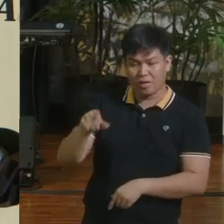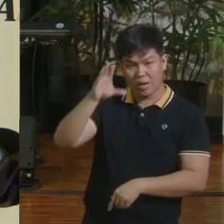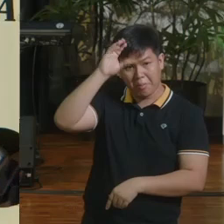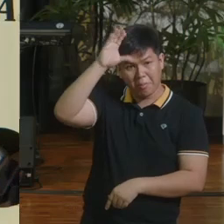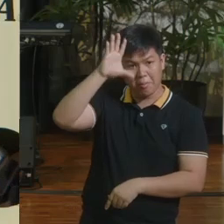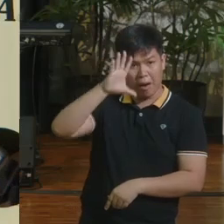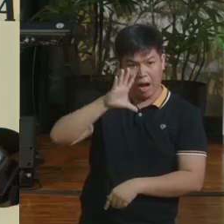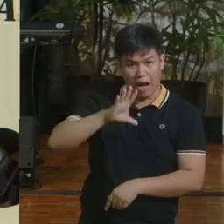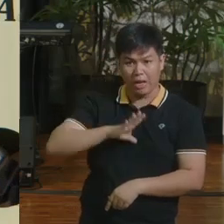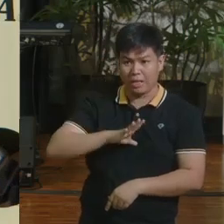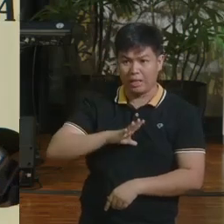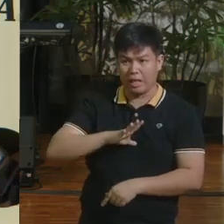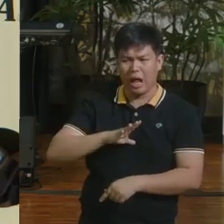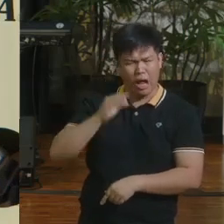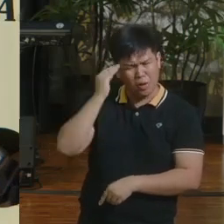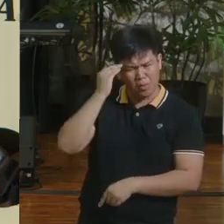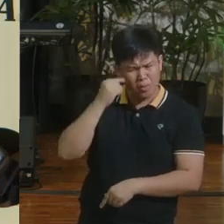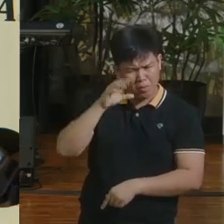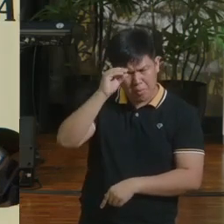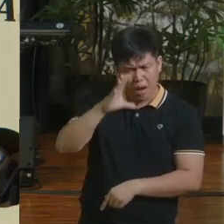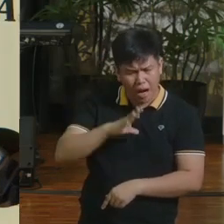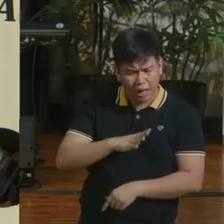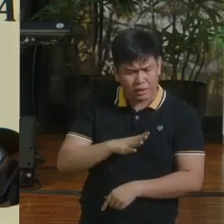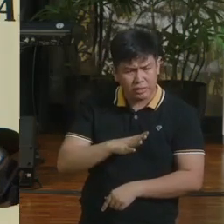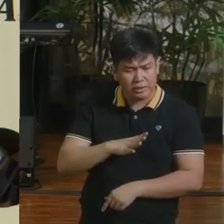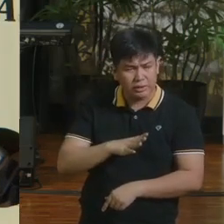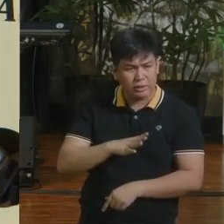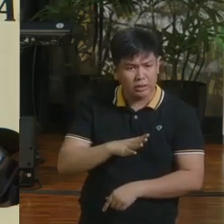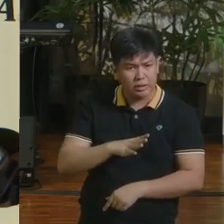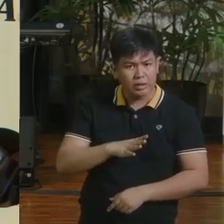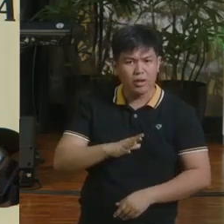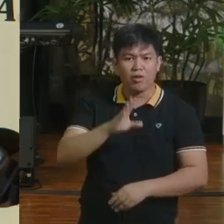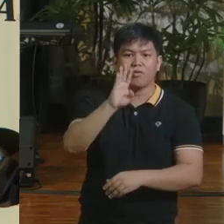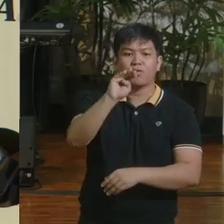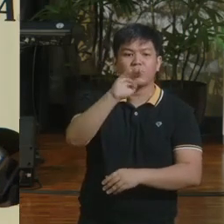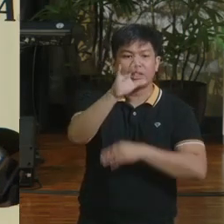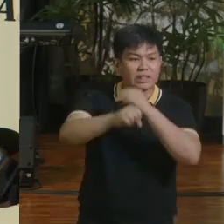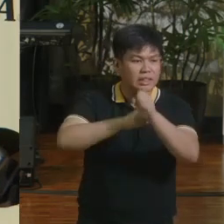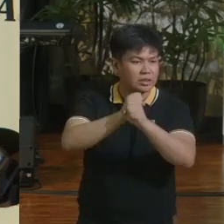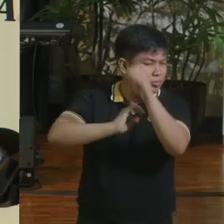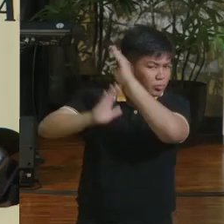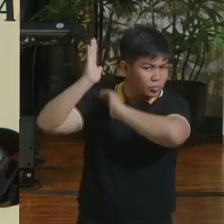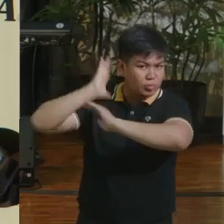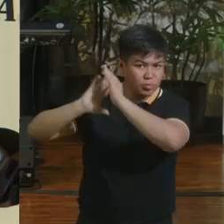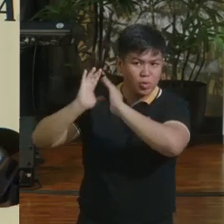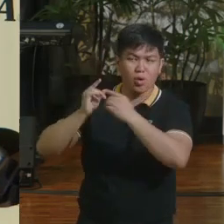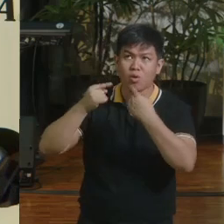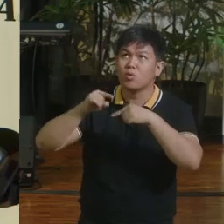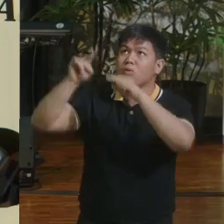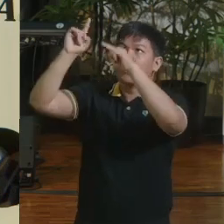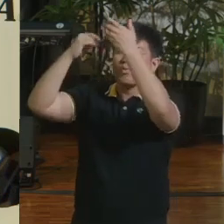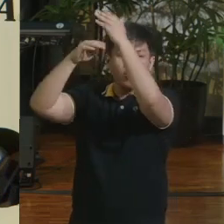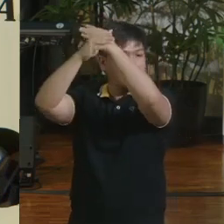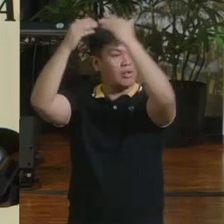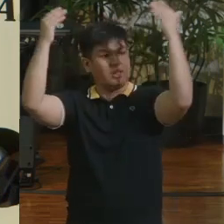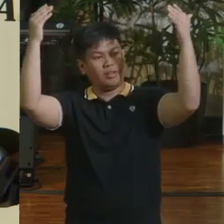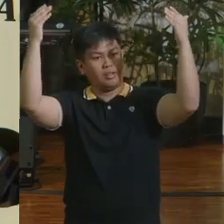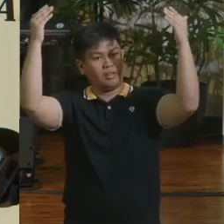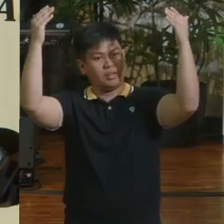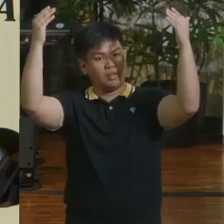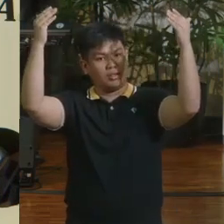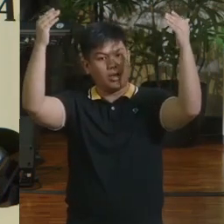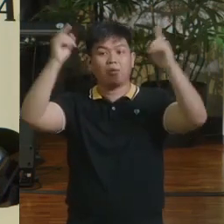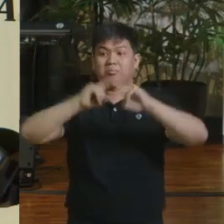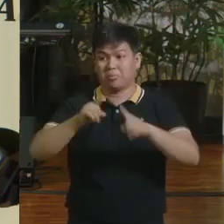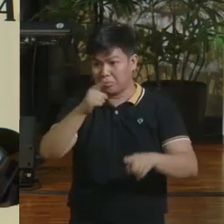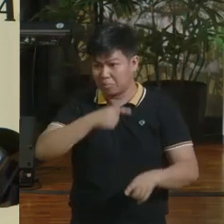No? Sabi niya, I know a man in Christ who 14 years ago was caught up to the third heaven. Pero siya